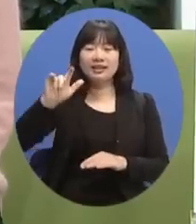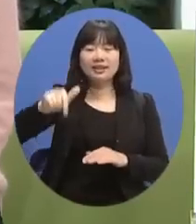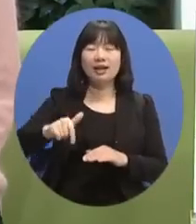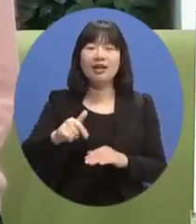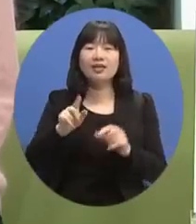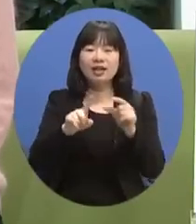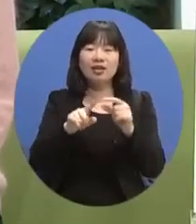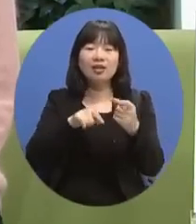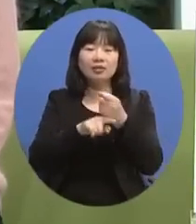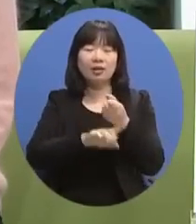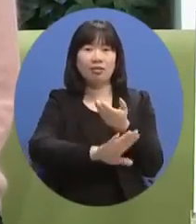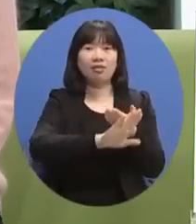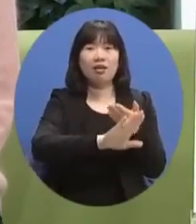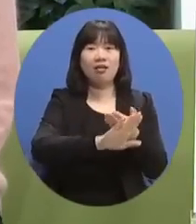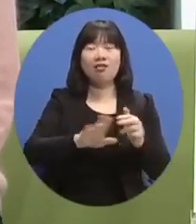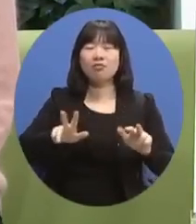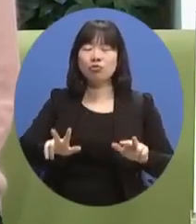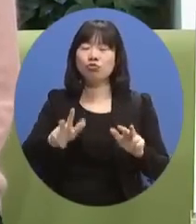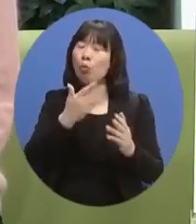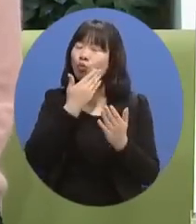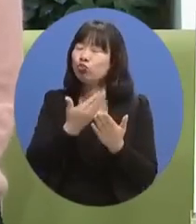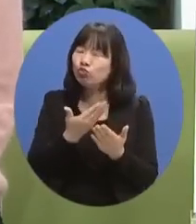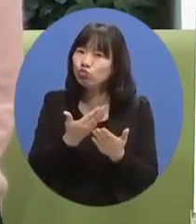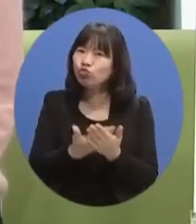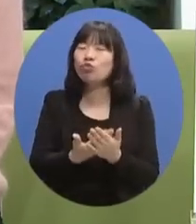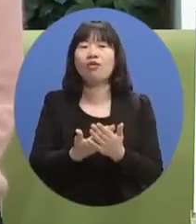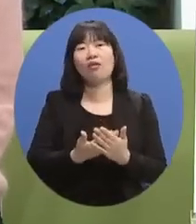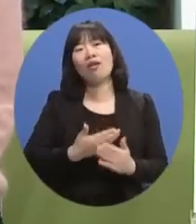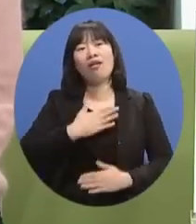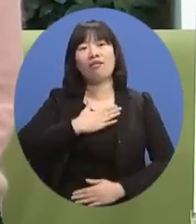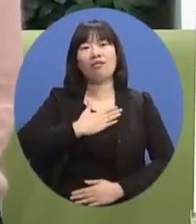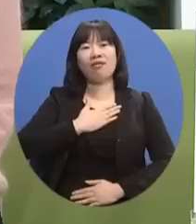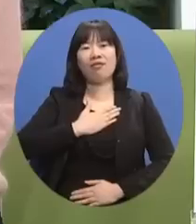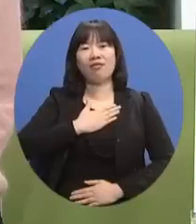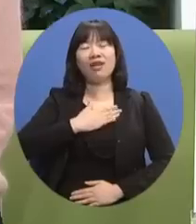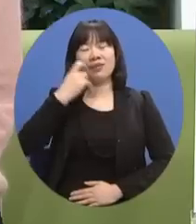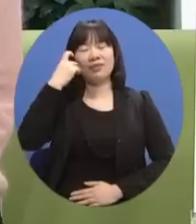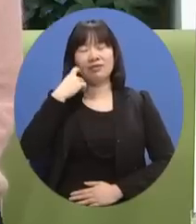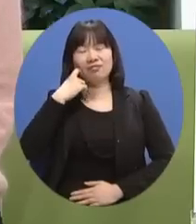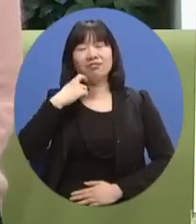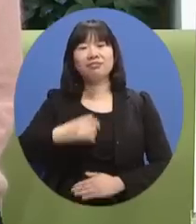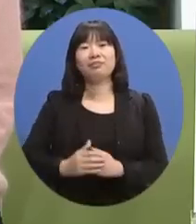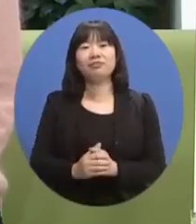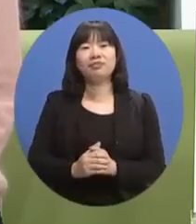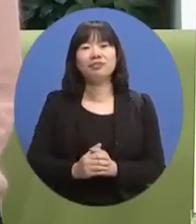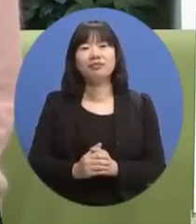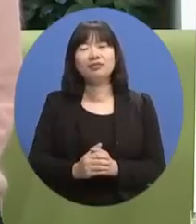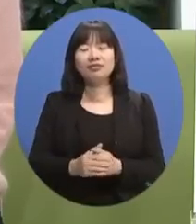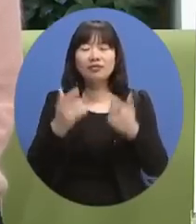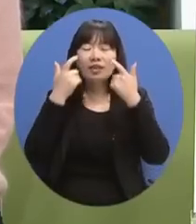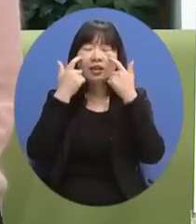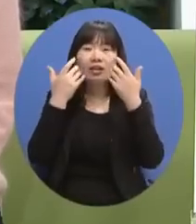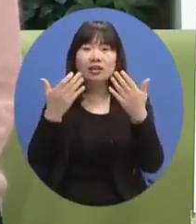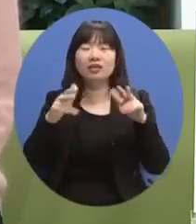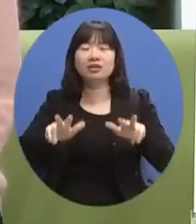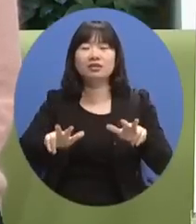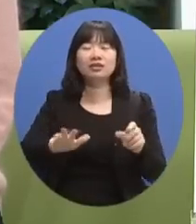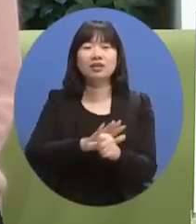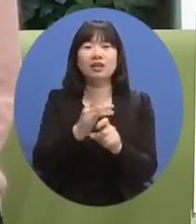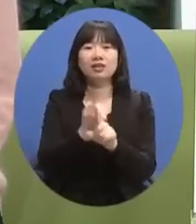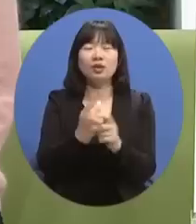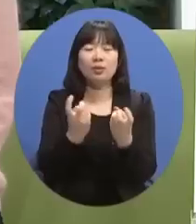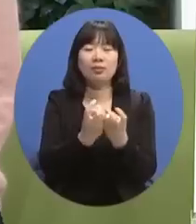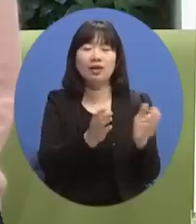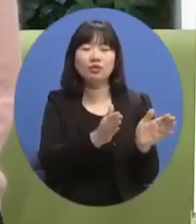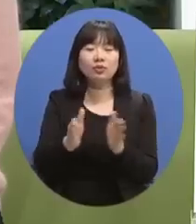그런 의미는 아니고 네. 그리고 굉장히 참 중요한 거구나라는 걸 이제 제가 느끼긴 했거든요. 네, 네. 근데 확실히 우리 사랑의